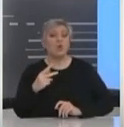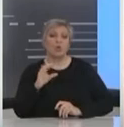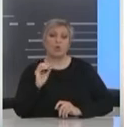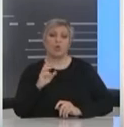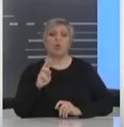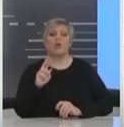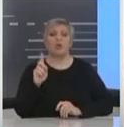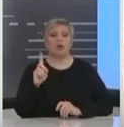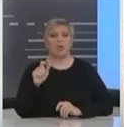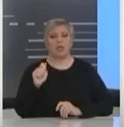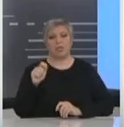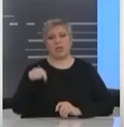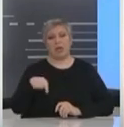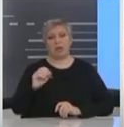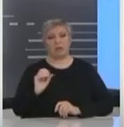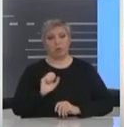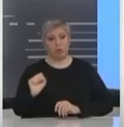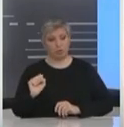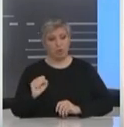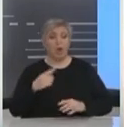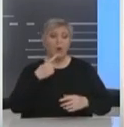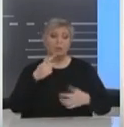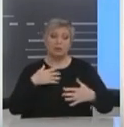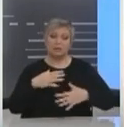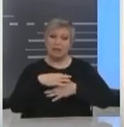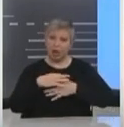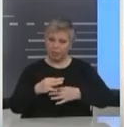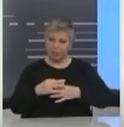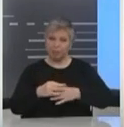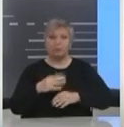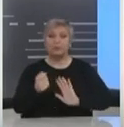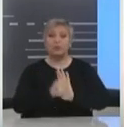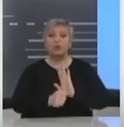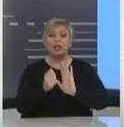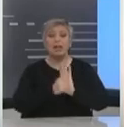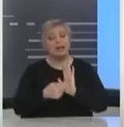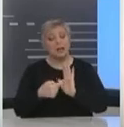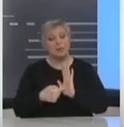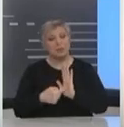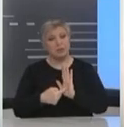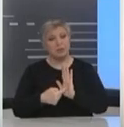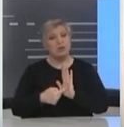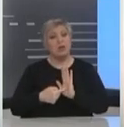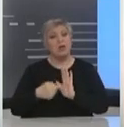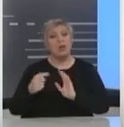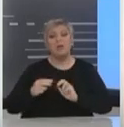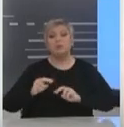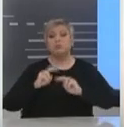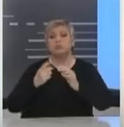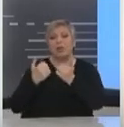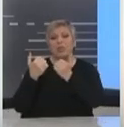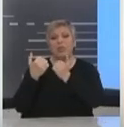Ο Κορδάτος, τον οποίον προλέτε ότι σας εκπροσωπεί, ιδού τι λέει. Η Διεθνής εξάσκησε την επιρροή